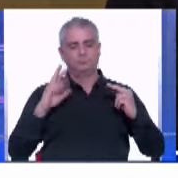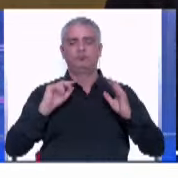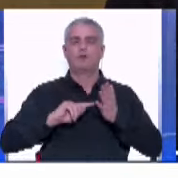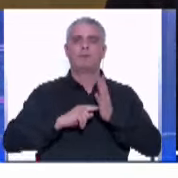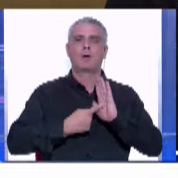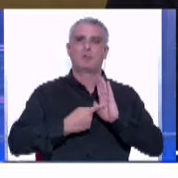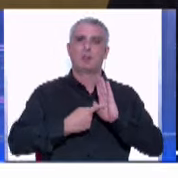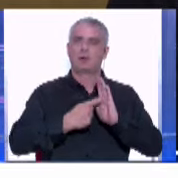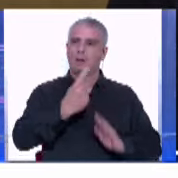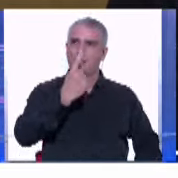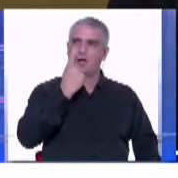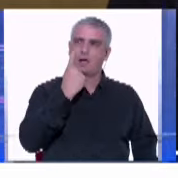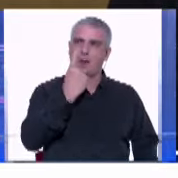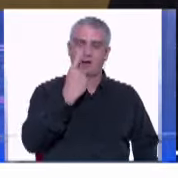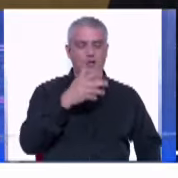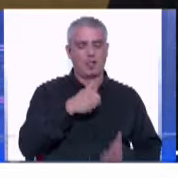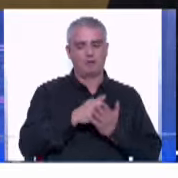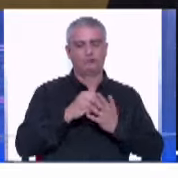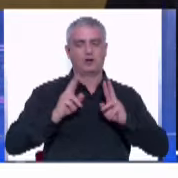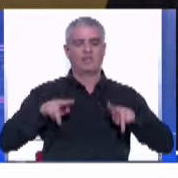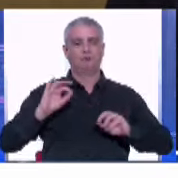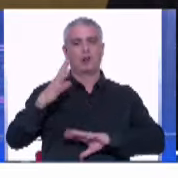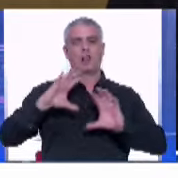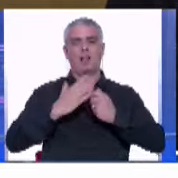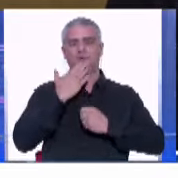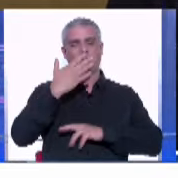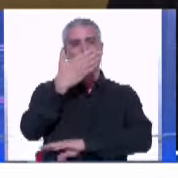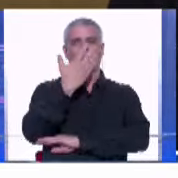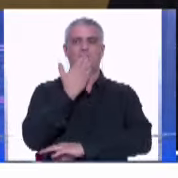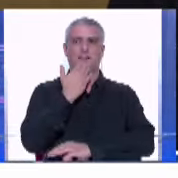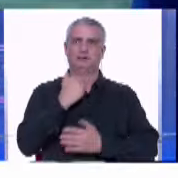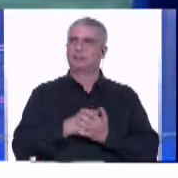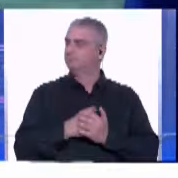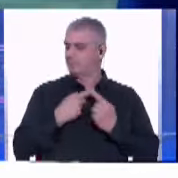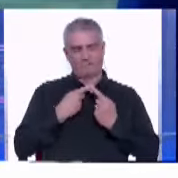מטרה אחת, והיא המשך קיומו של עם ישראל במדינת ישראל. אין ויכוח. אי אפשר שלא להסכים.